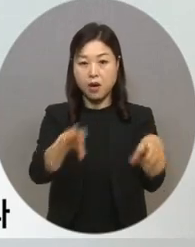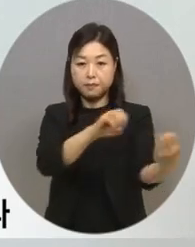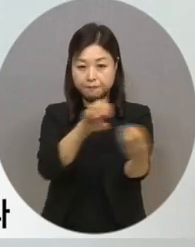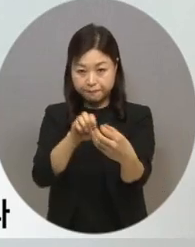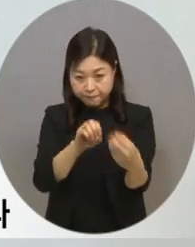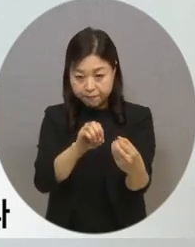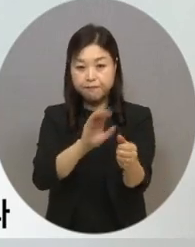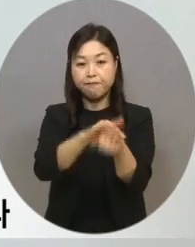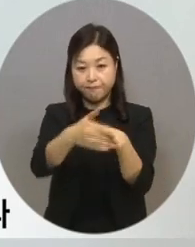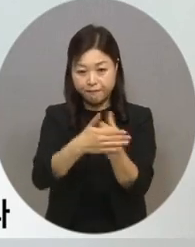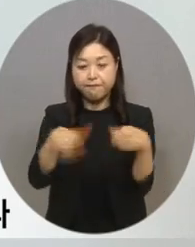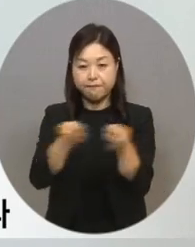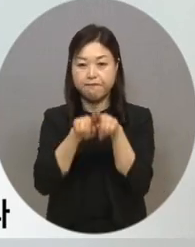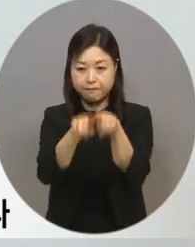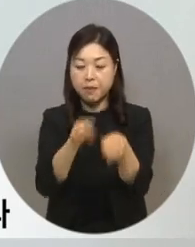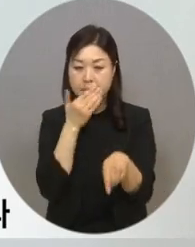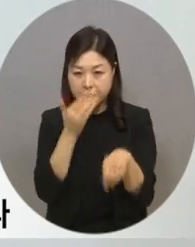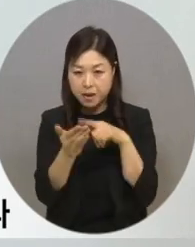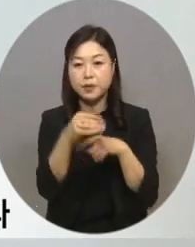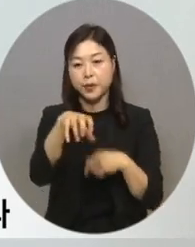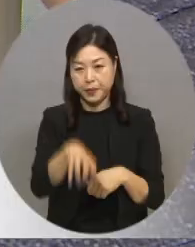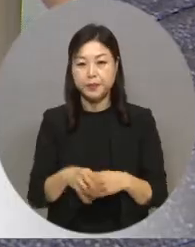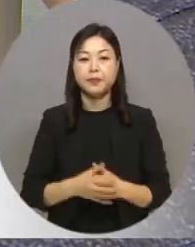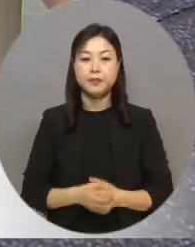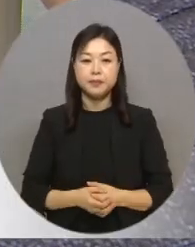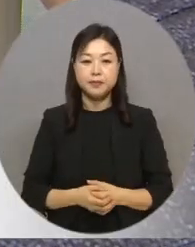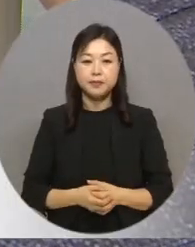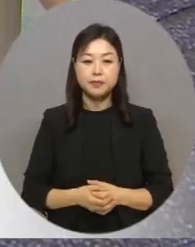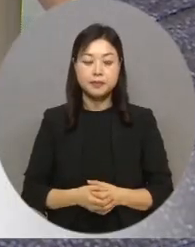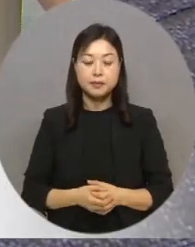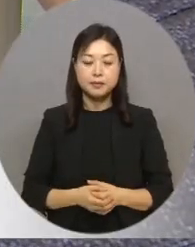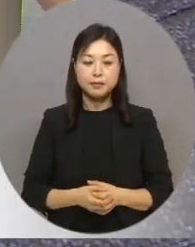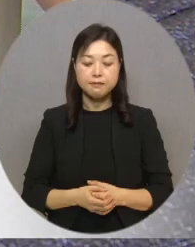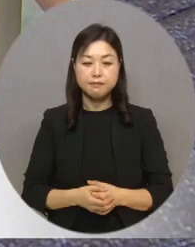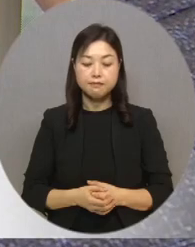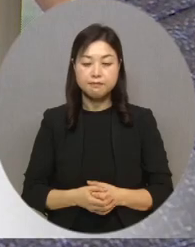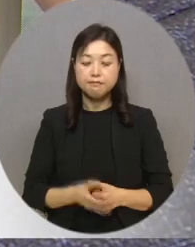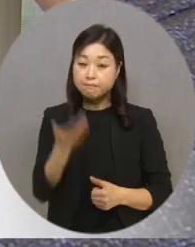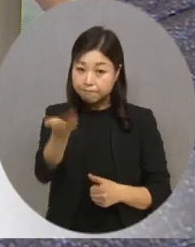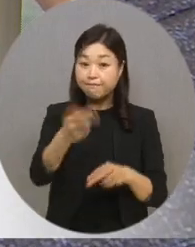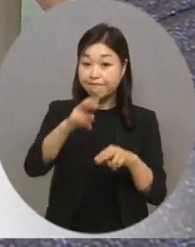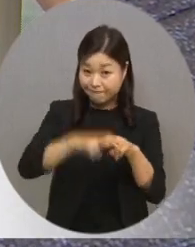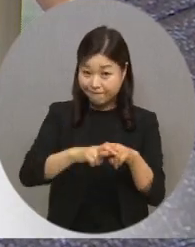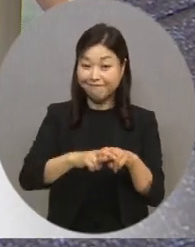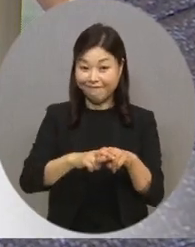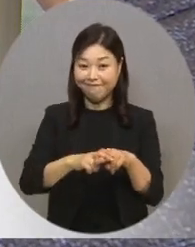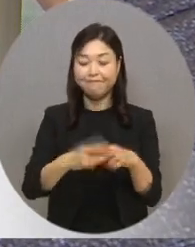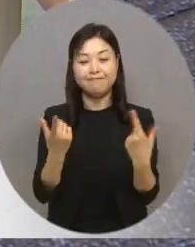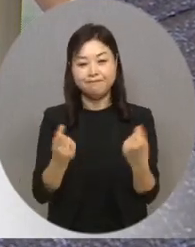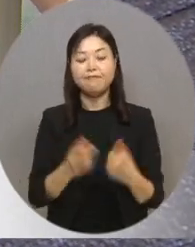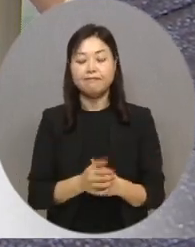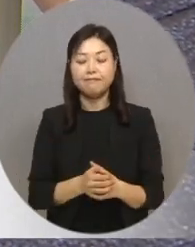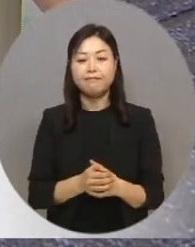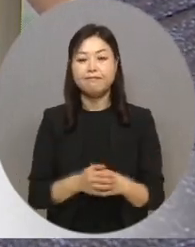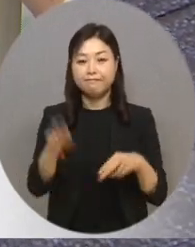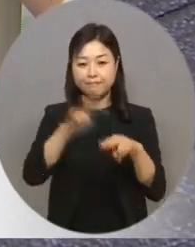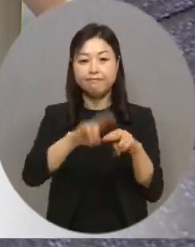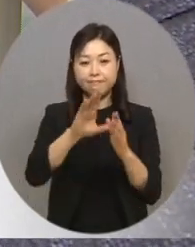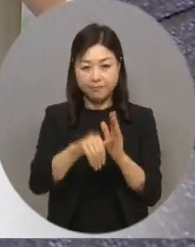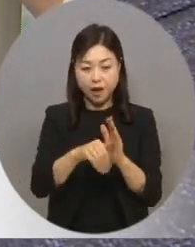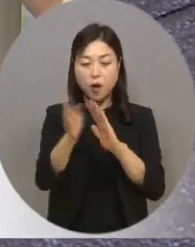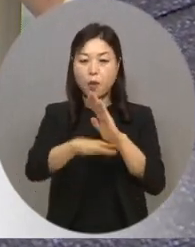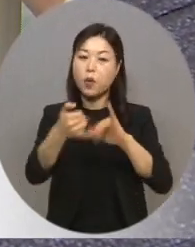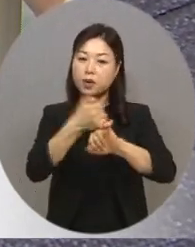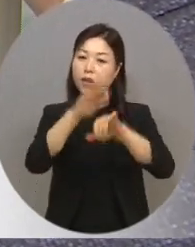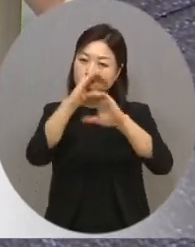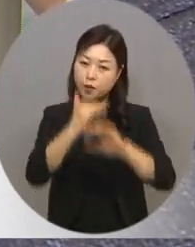나아가는 그런 협회입니다. 네, 협회장님 이번에 취임하셨잖아요. 취임하셨을 때 준비하신